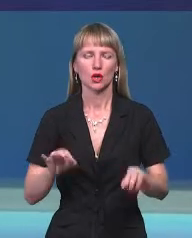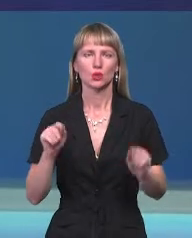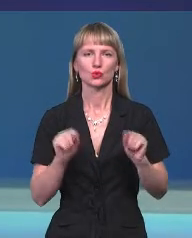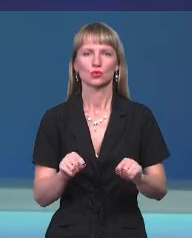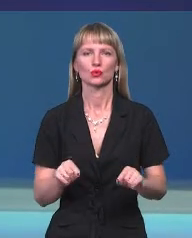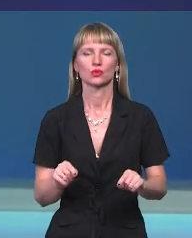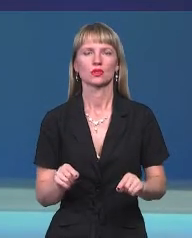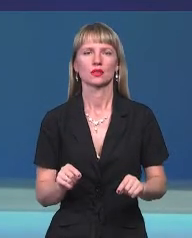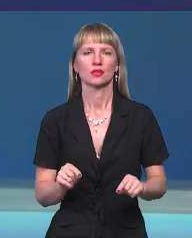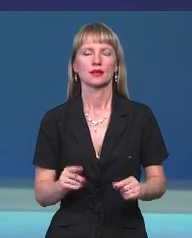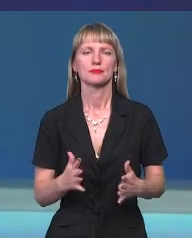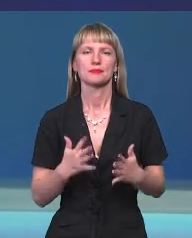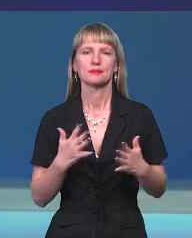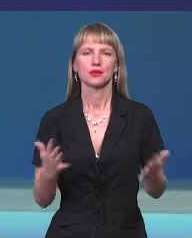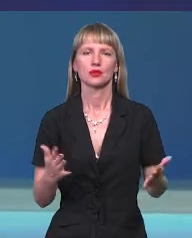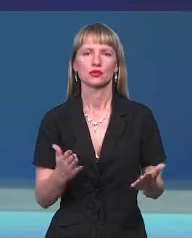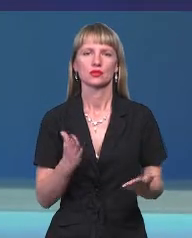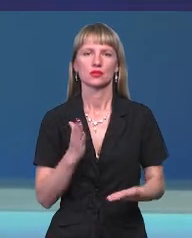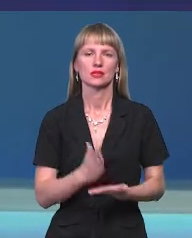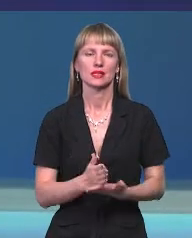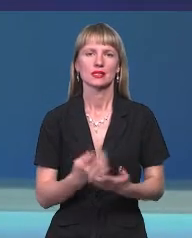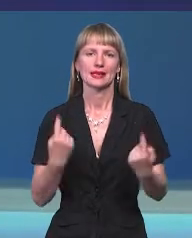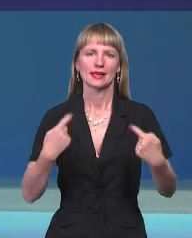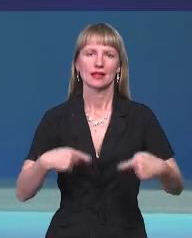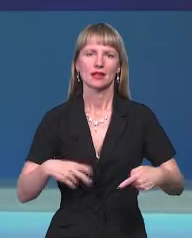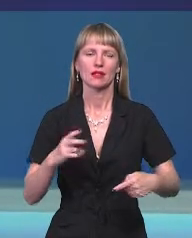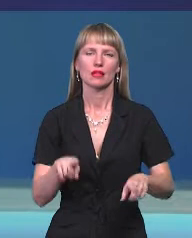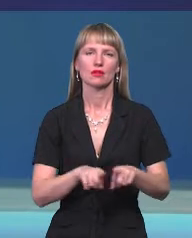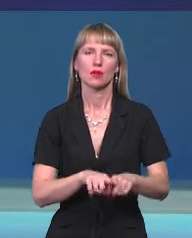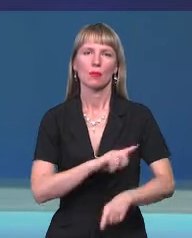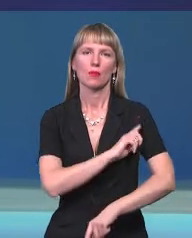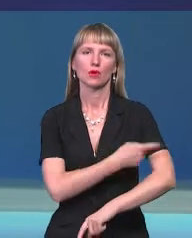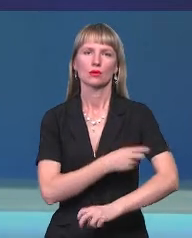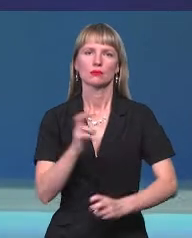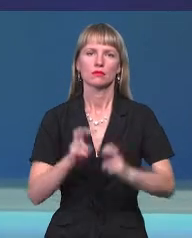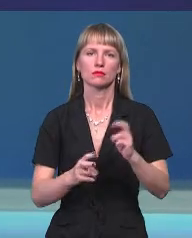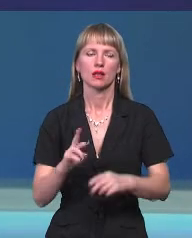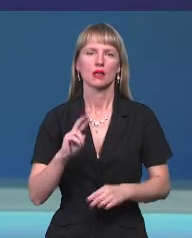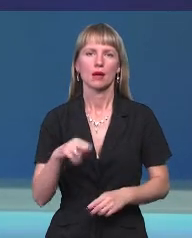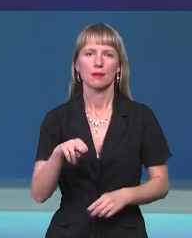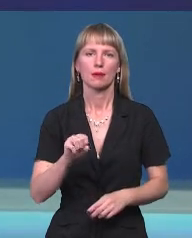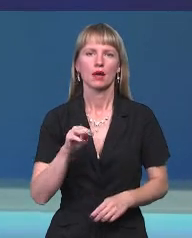тут більш всього позначилась криза на такому потужному підприємстві, як ПАТ